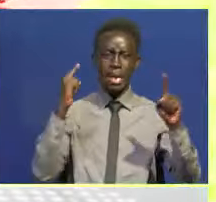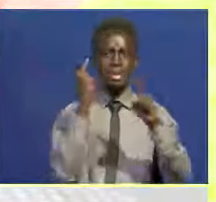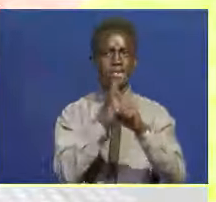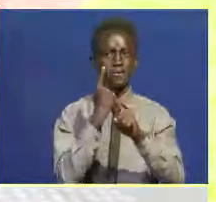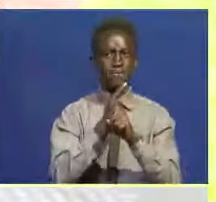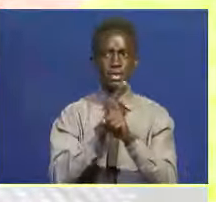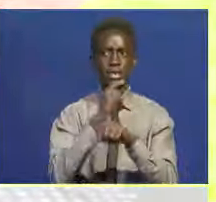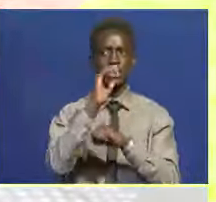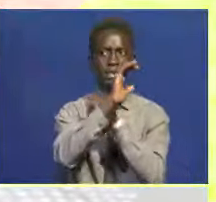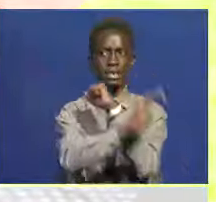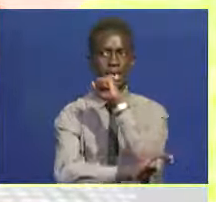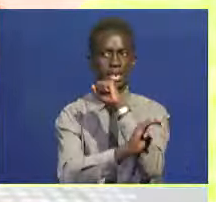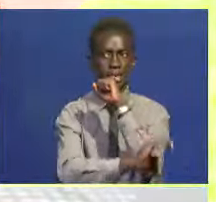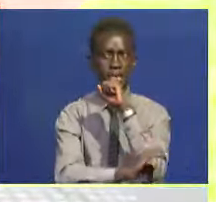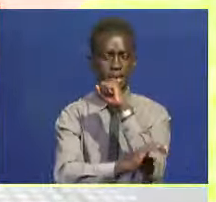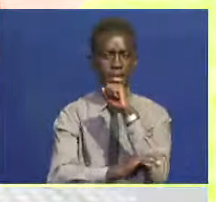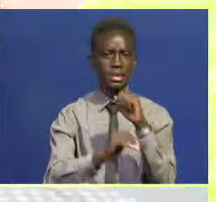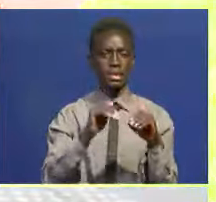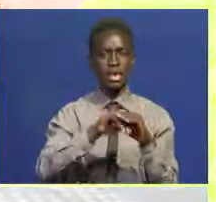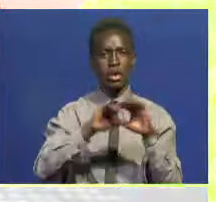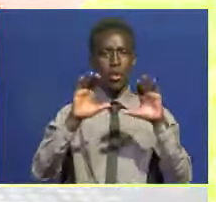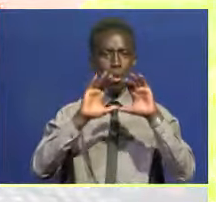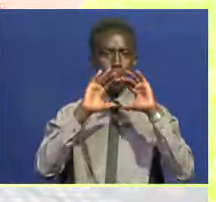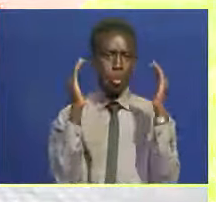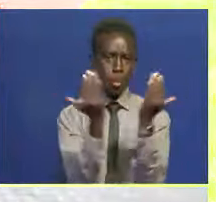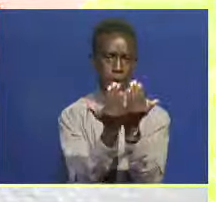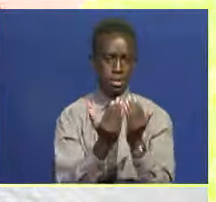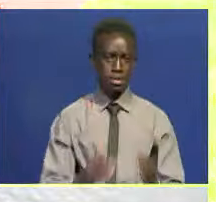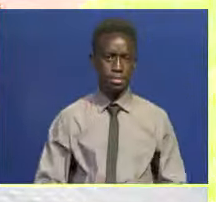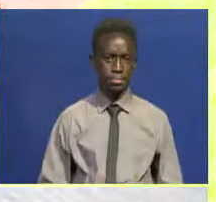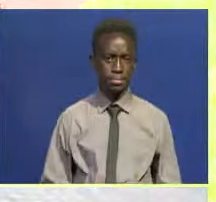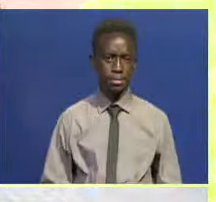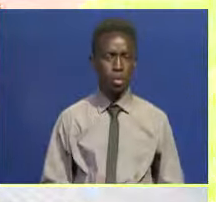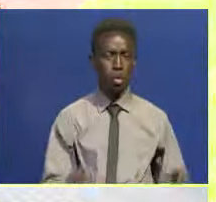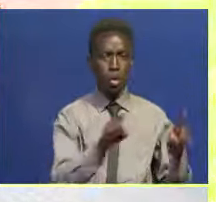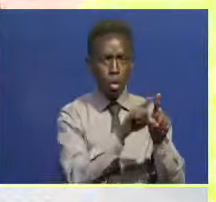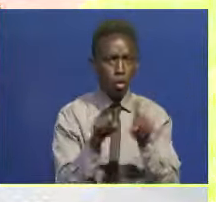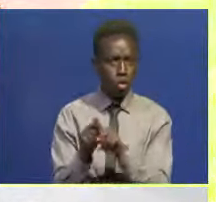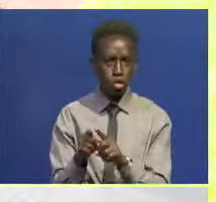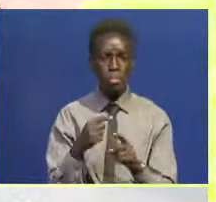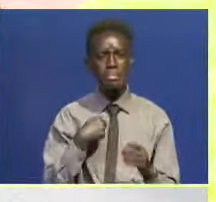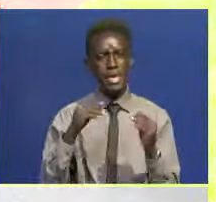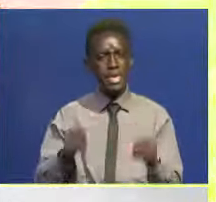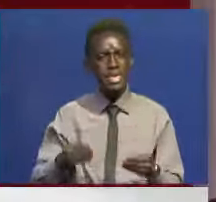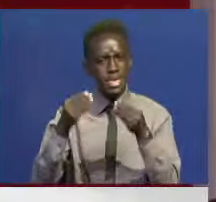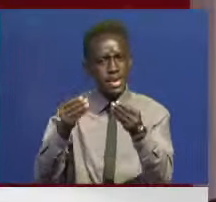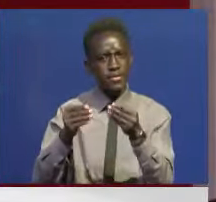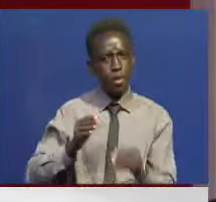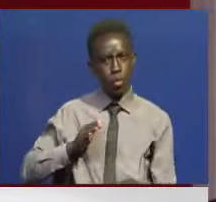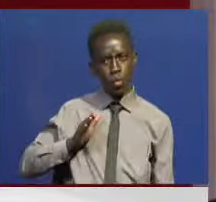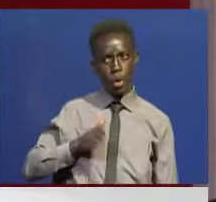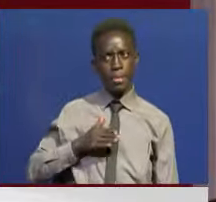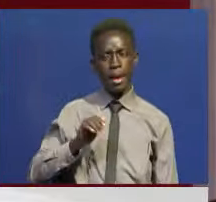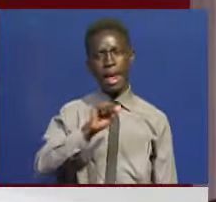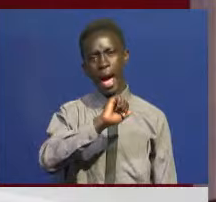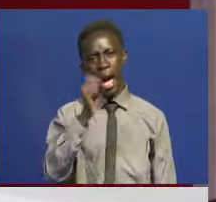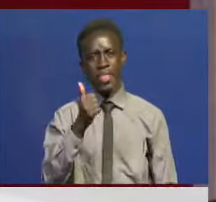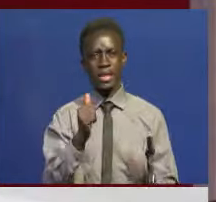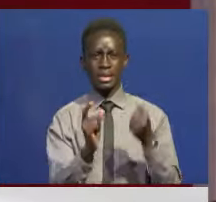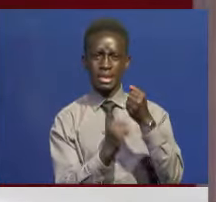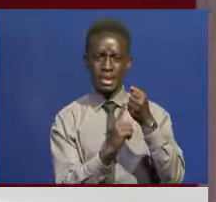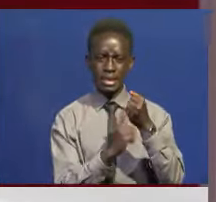ya dunia, na vile vile kuwapatia kina mama wengine